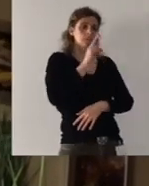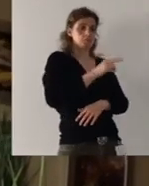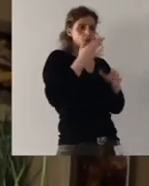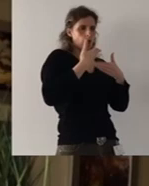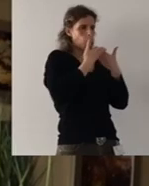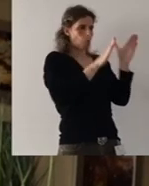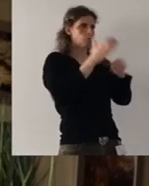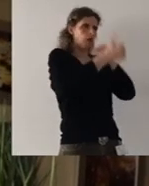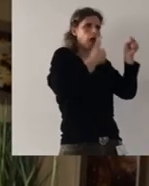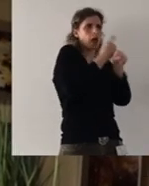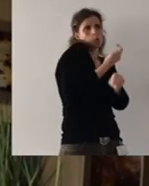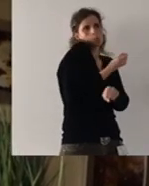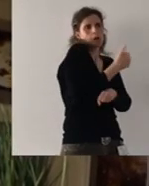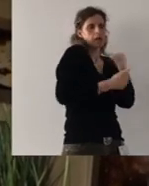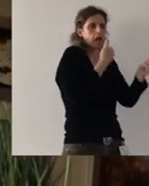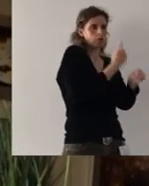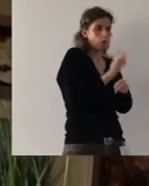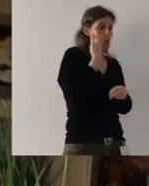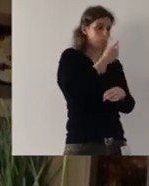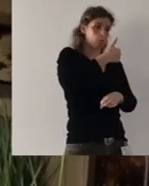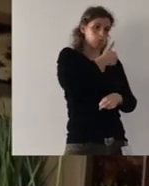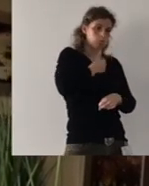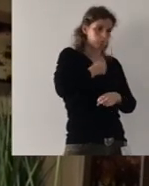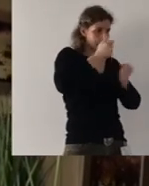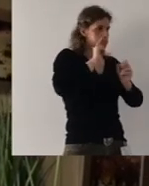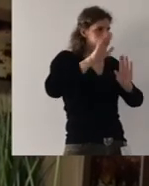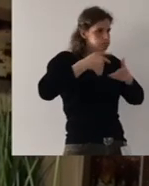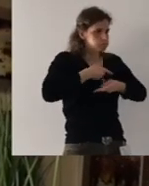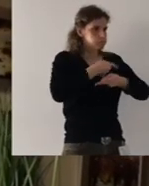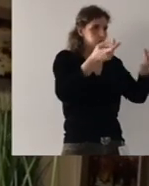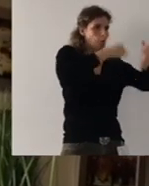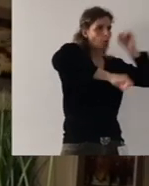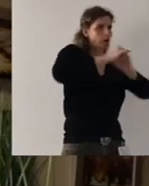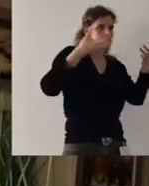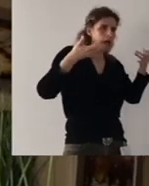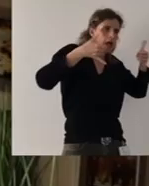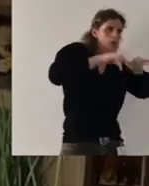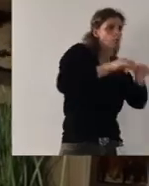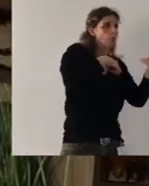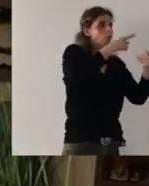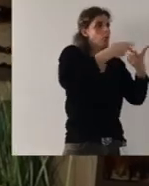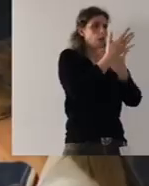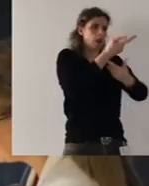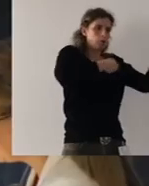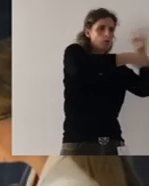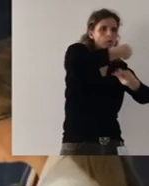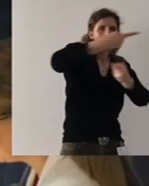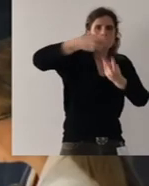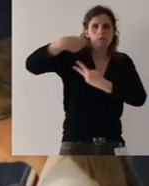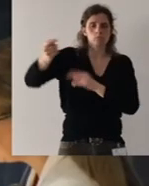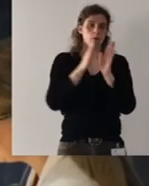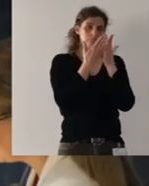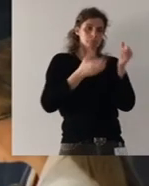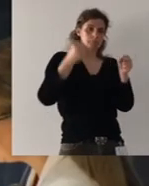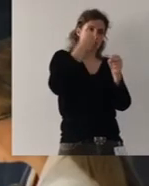partenariat? Alors, en fait, on a ouvert il y a bientôt un an, donc on a fait des démarches pour se faire connaître. On a organisé une réunion, on a envoyé un courrier, on a fait